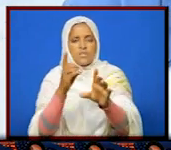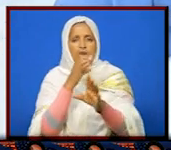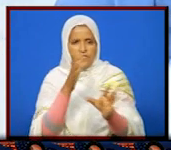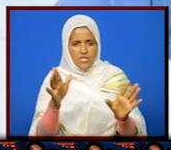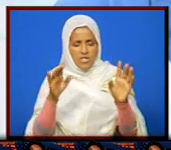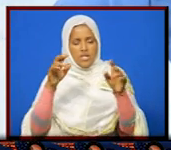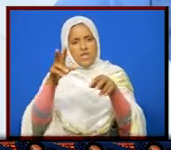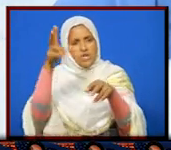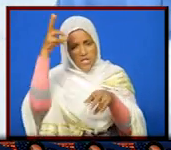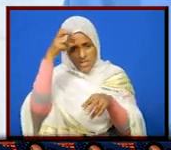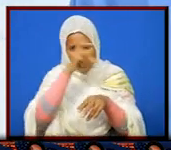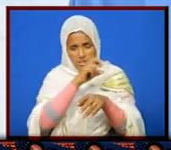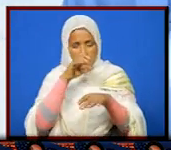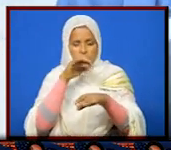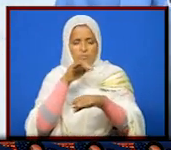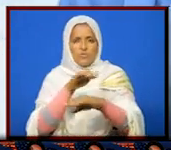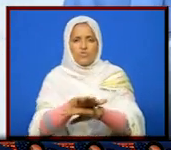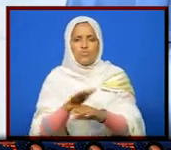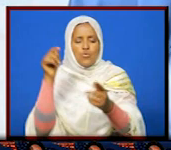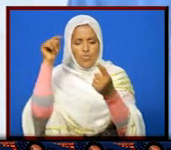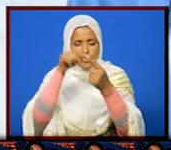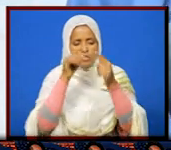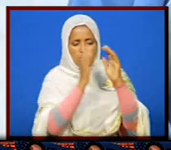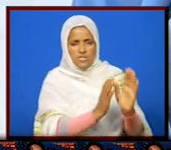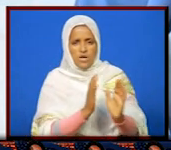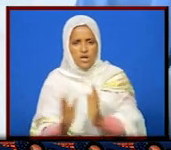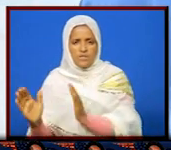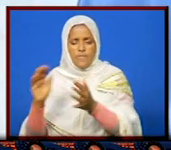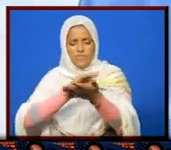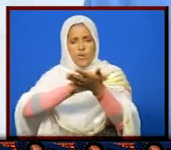ዓለም ሳይፈጠር ለሰይጣንና ለመልእክተኞቹ